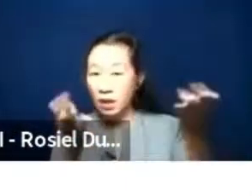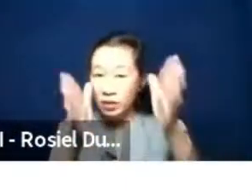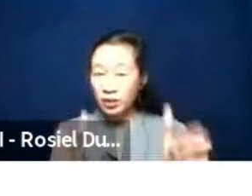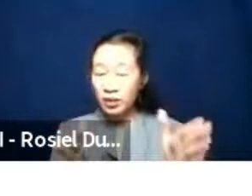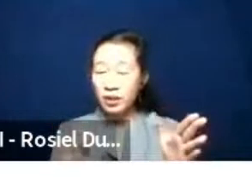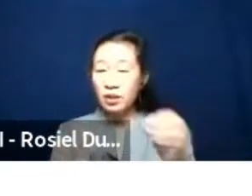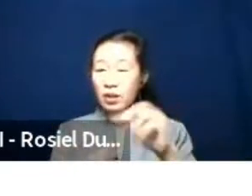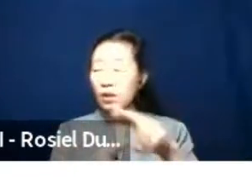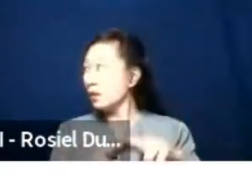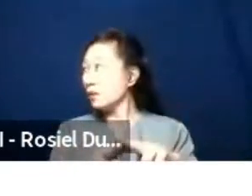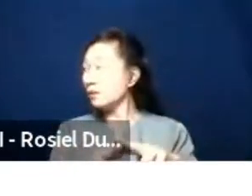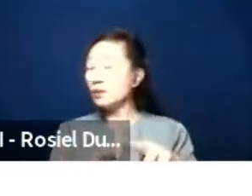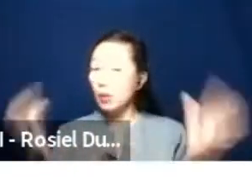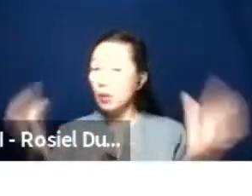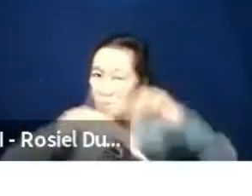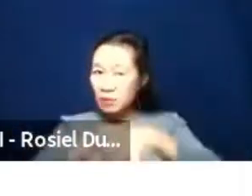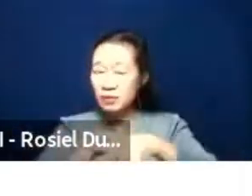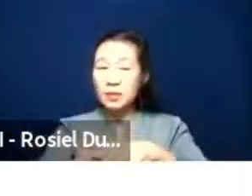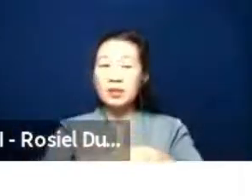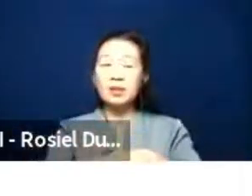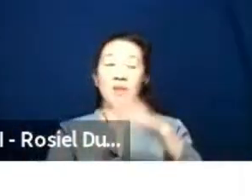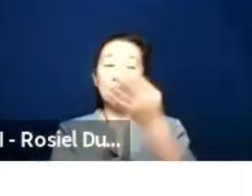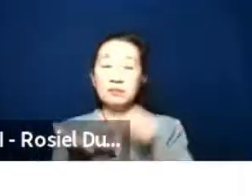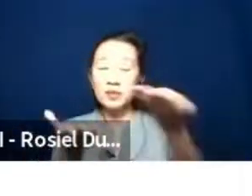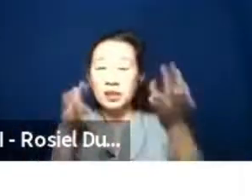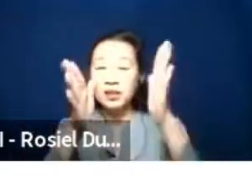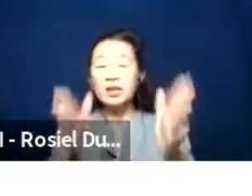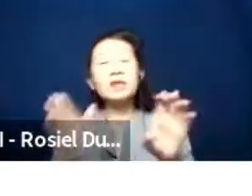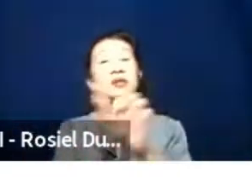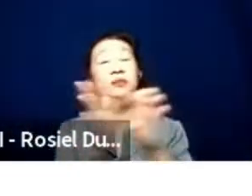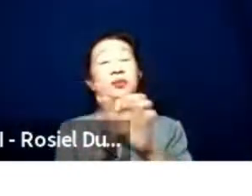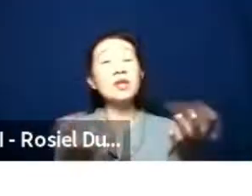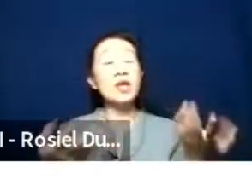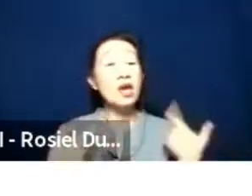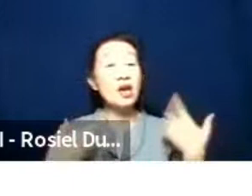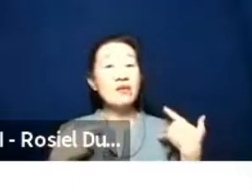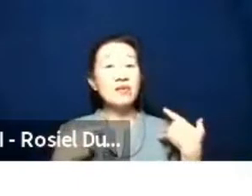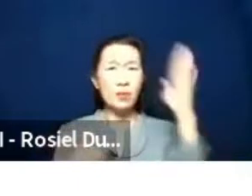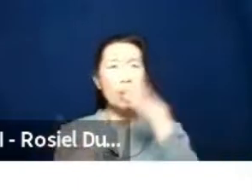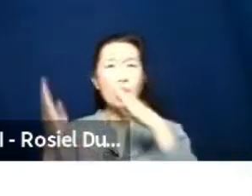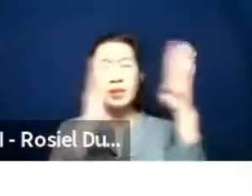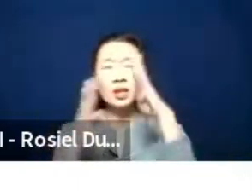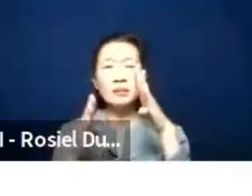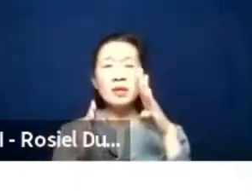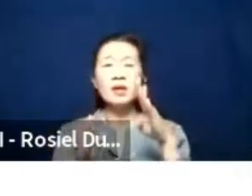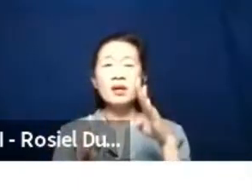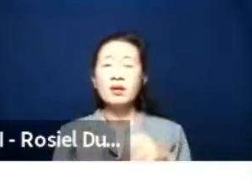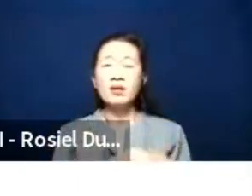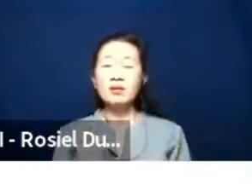paano makipaghalubilo sa mga customer, no? At kung halimbawa merong naging problema or merong naging